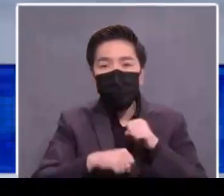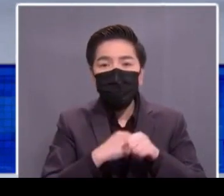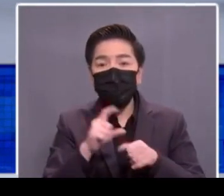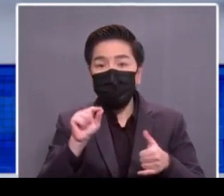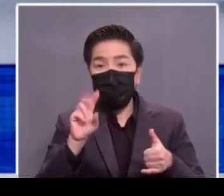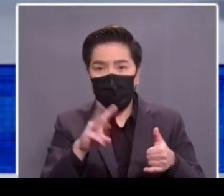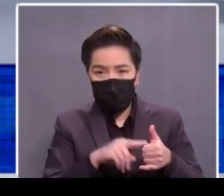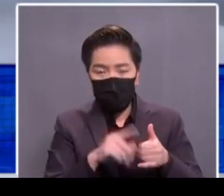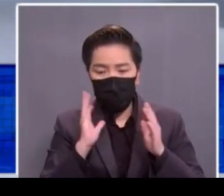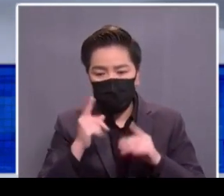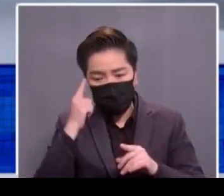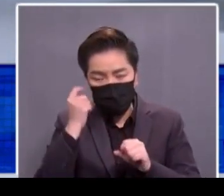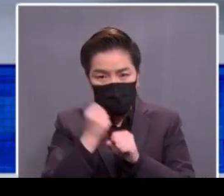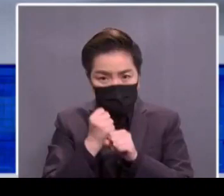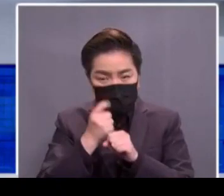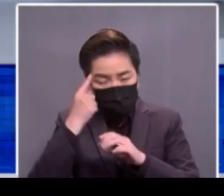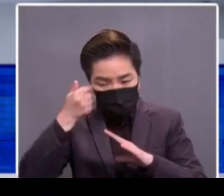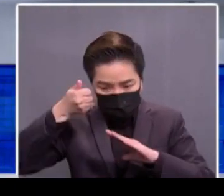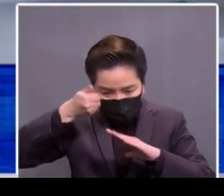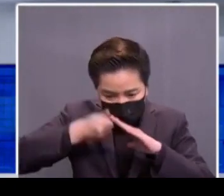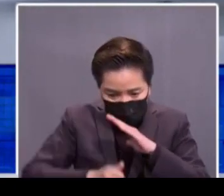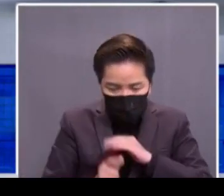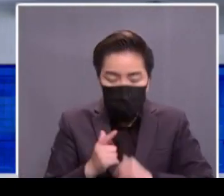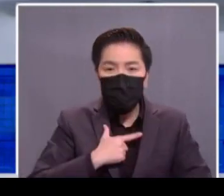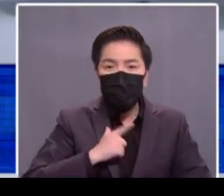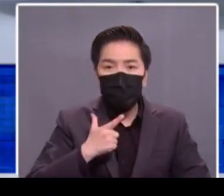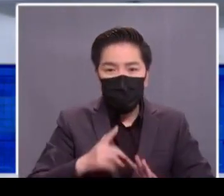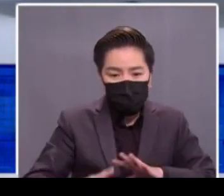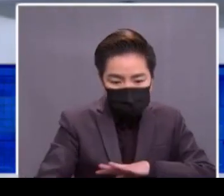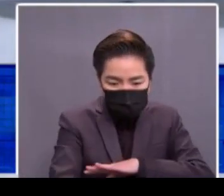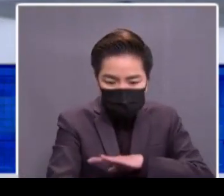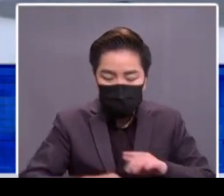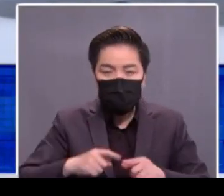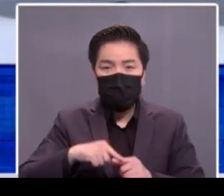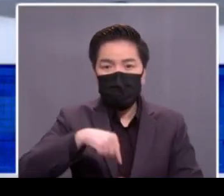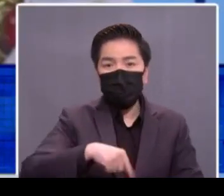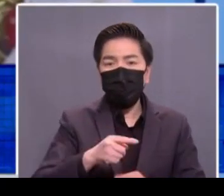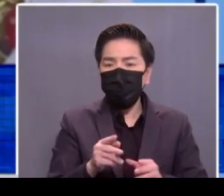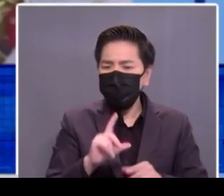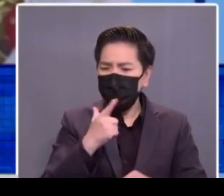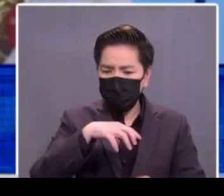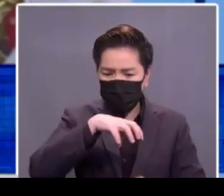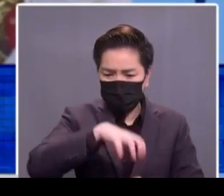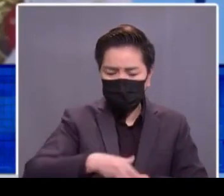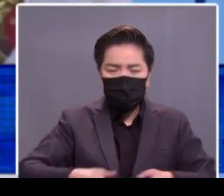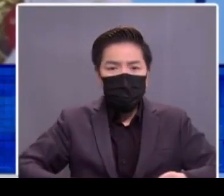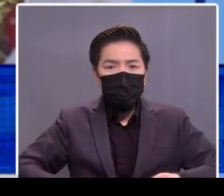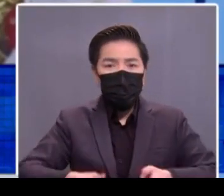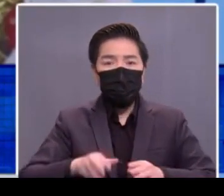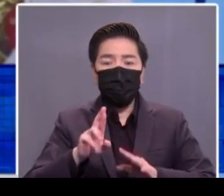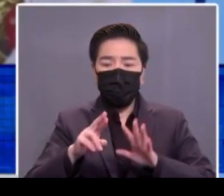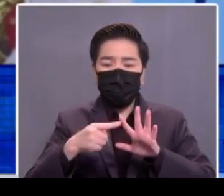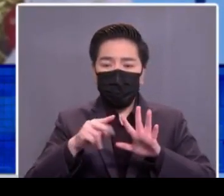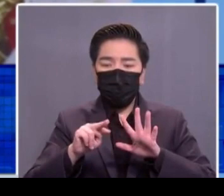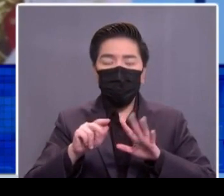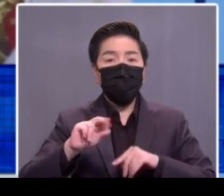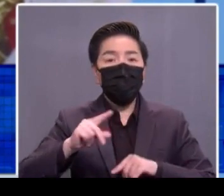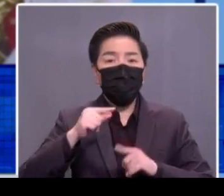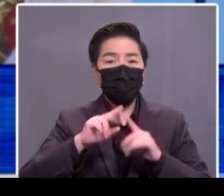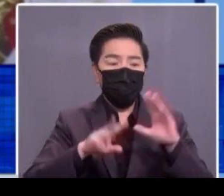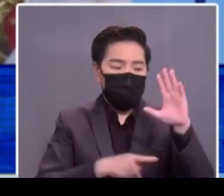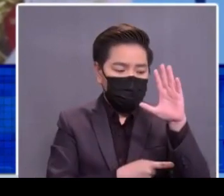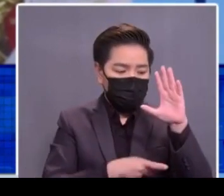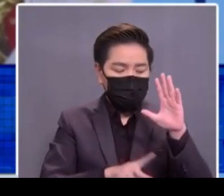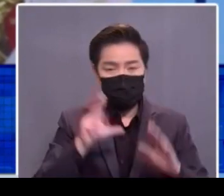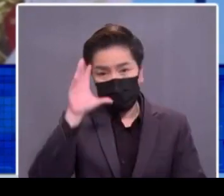ปีคนร้ายที่ก่อเหตุเข้าขโมยทองคำและเงินสดภายในห้างทองทวีชัยซึ่งตั้งอยู่บนถนนระนองอำเภอเมืองภูเก็ตเมื่อช่วงกล